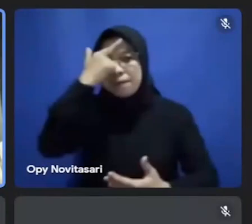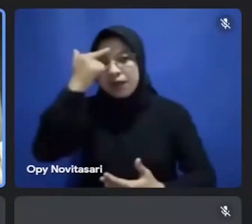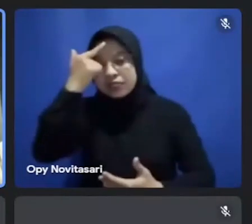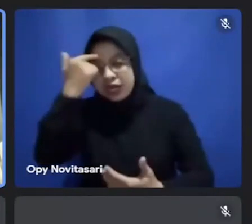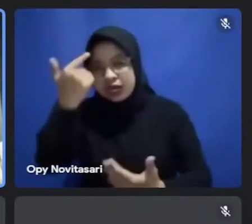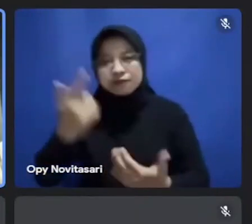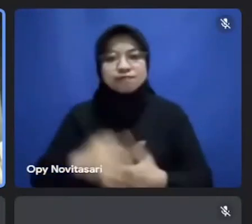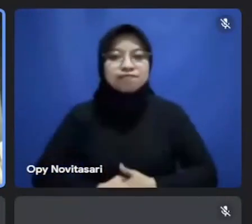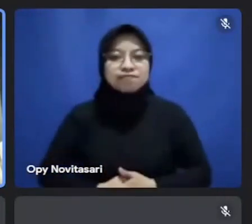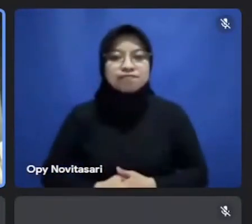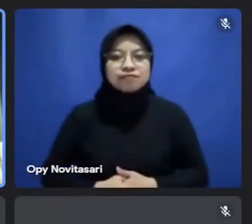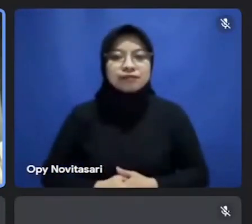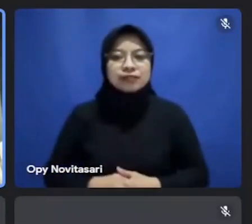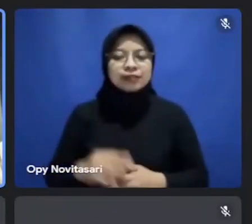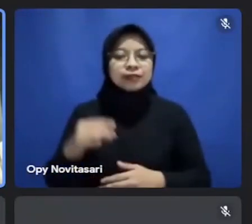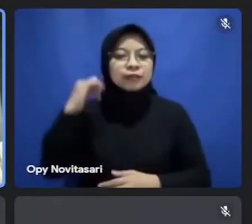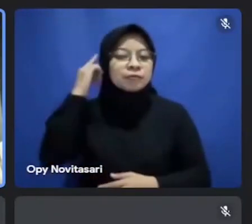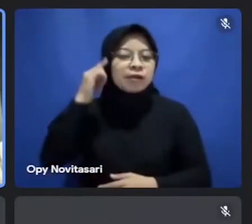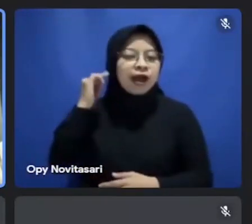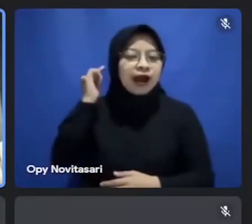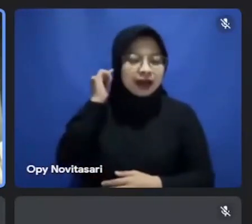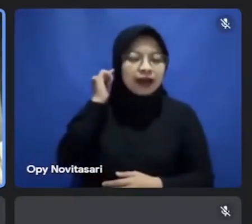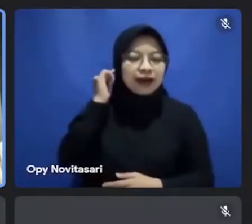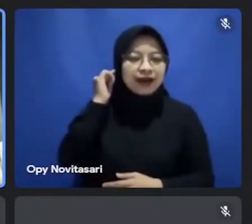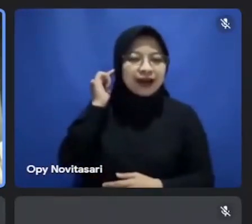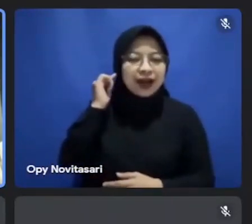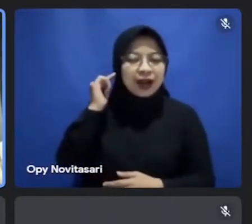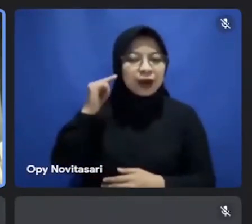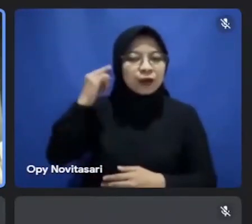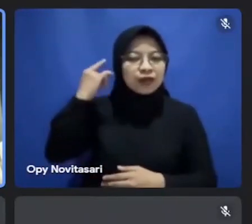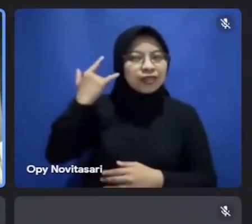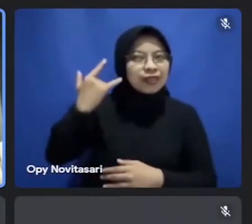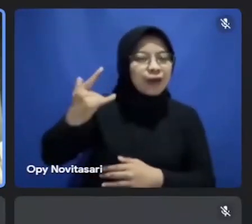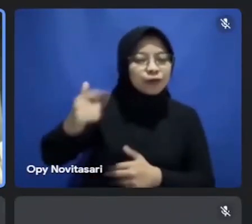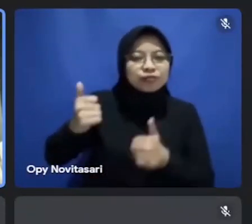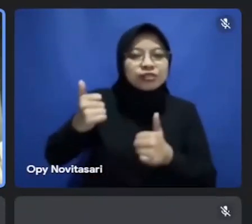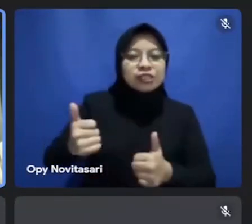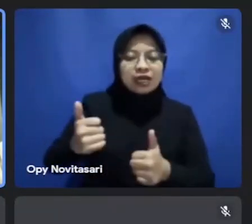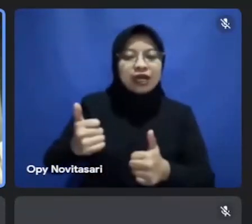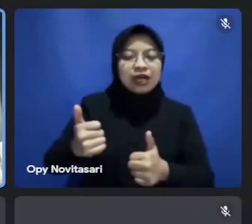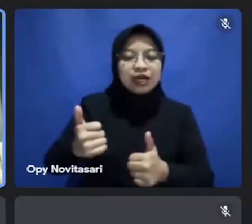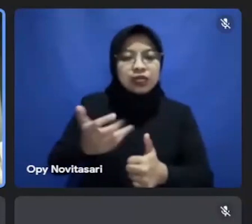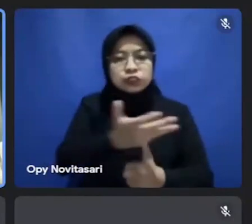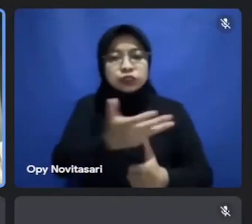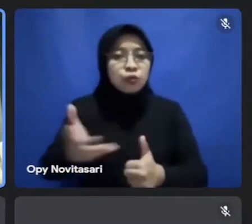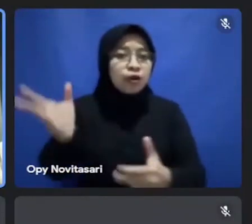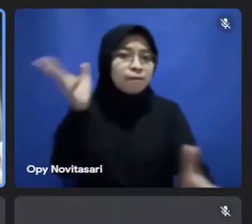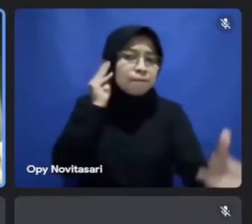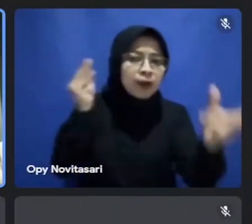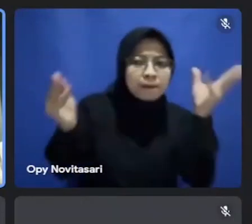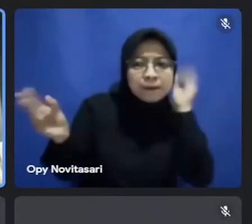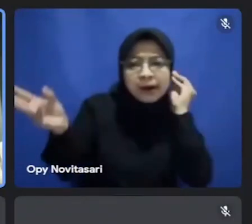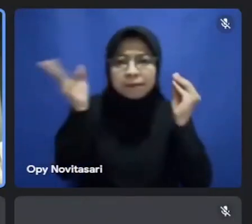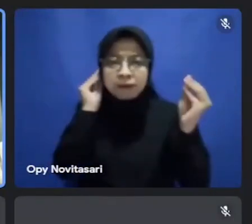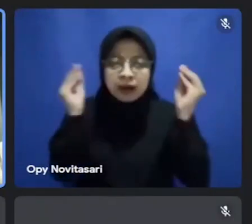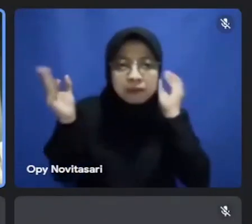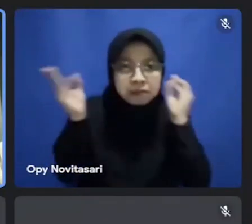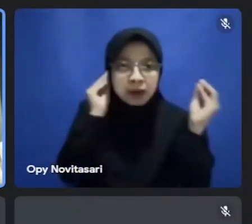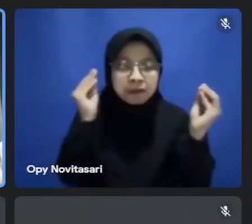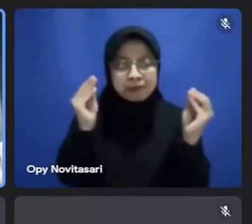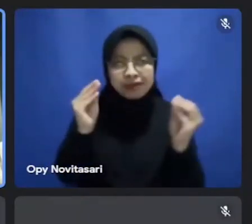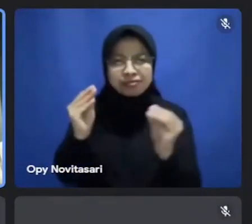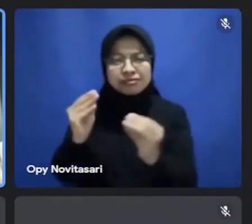yang fana adalah telinga mendengarkan itu Abadi tidak satupun pendengaran manusia yang sungguh